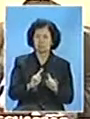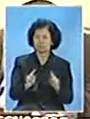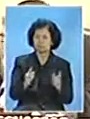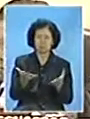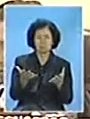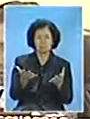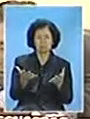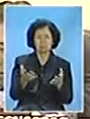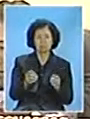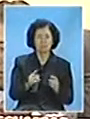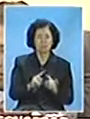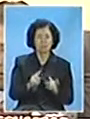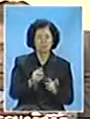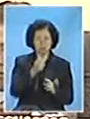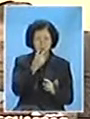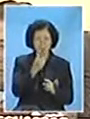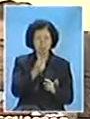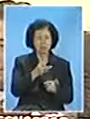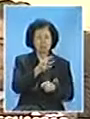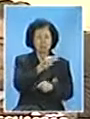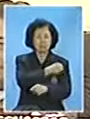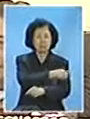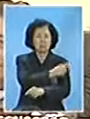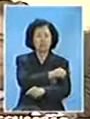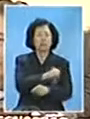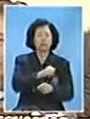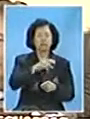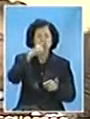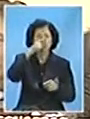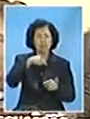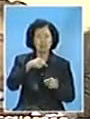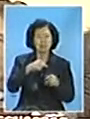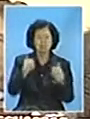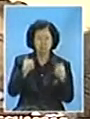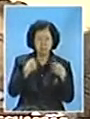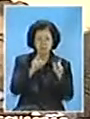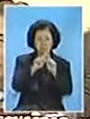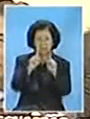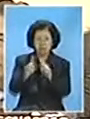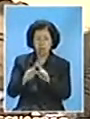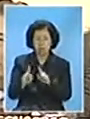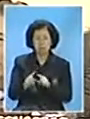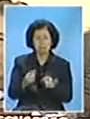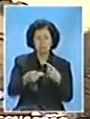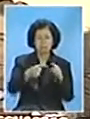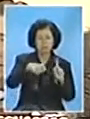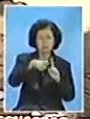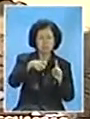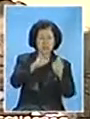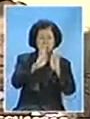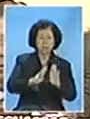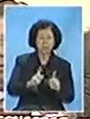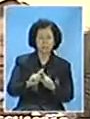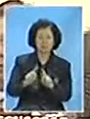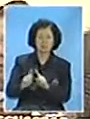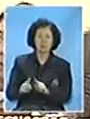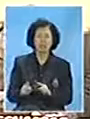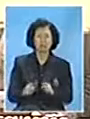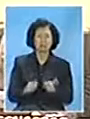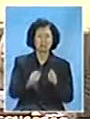ต่เราเห็นว่าแพทย์แผนไทยนี่มันหลากหลายเหลือเกินมันหลากหลายมีตั้งที่มาตั้งหลายแบบและเฉพาะไอ้แบบที่